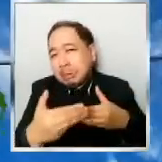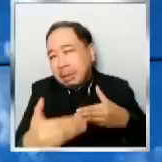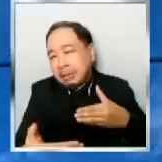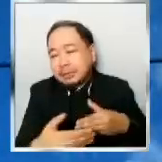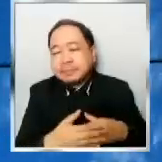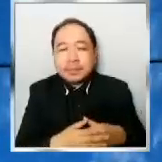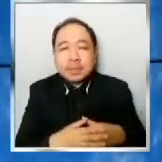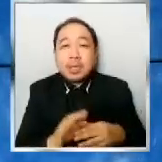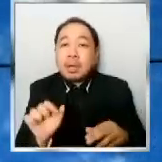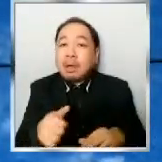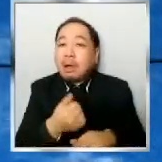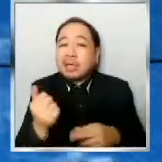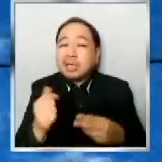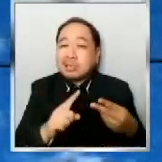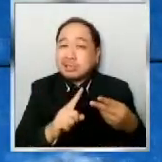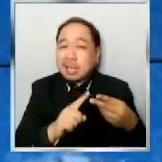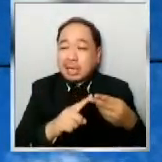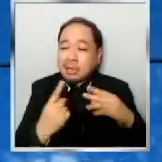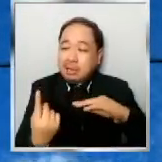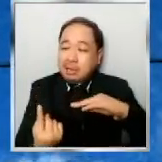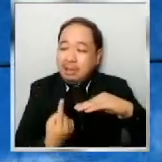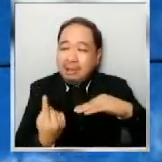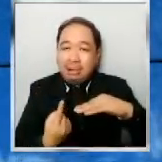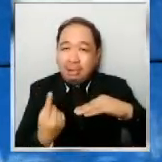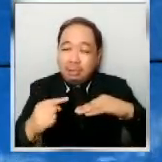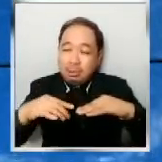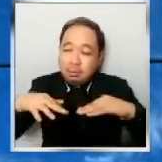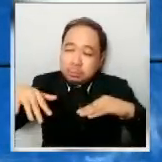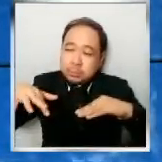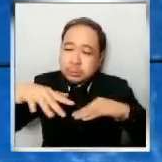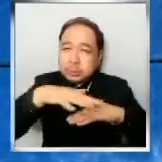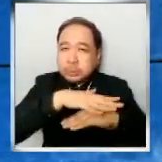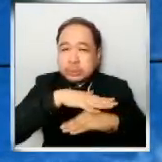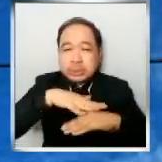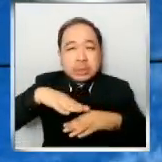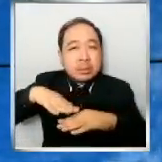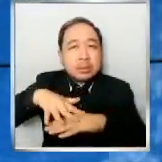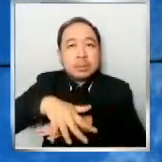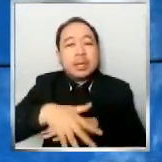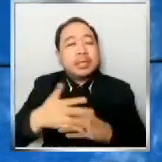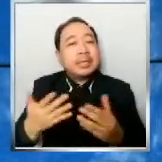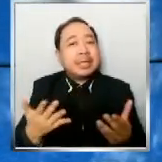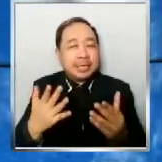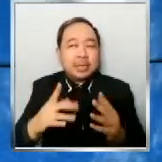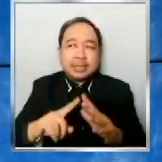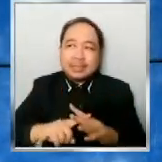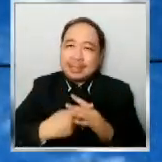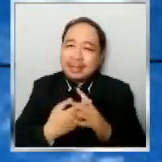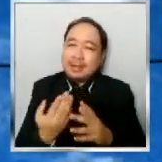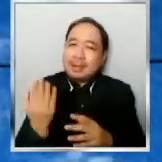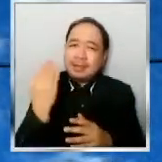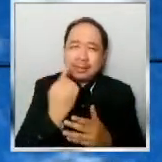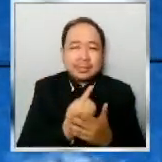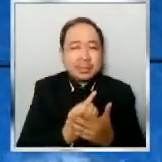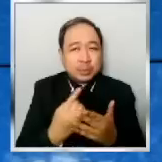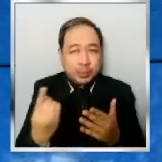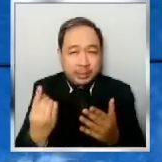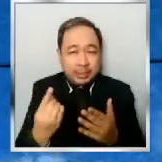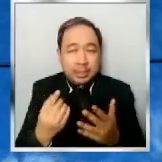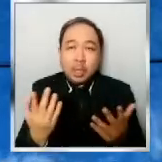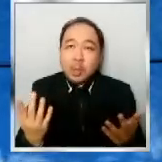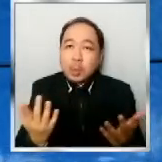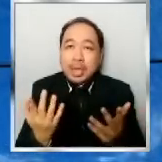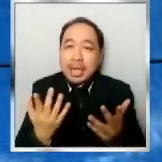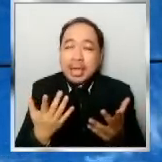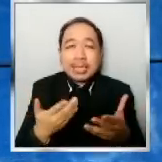sama ng panahon ay ang LPA na nakakaapekto na sa ating bansa simula pa noong nakaraang Linggo. Nasa vicinity na ito ngayon